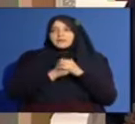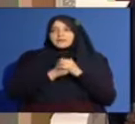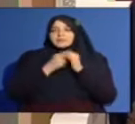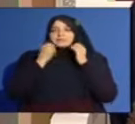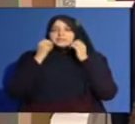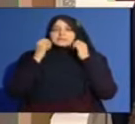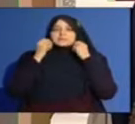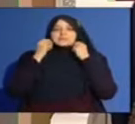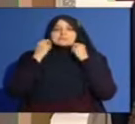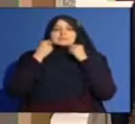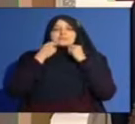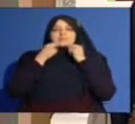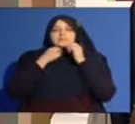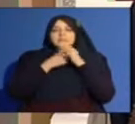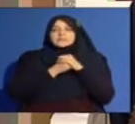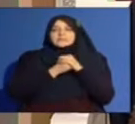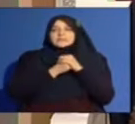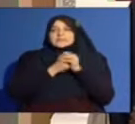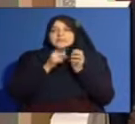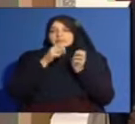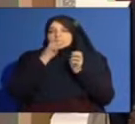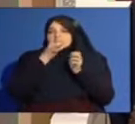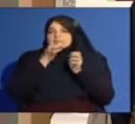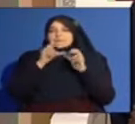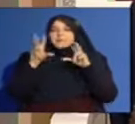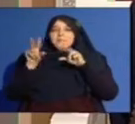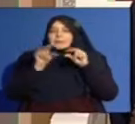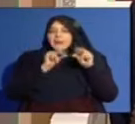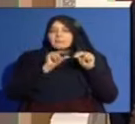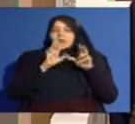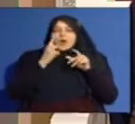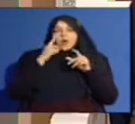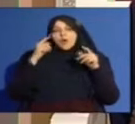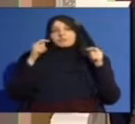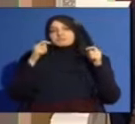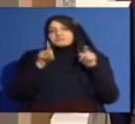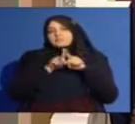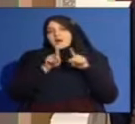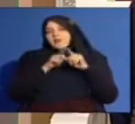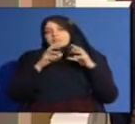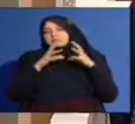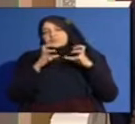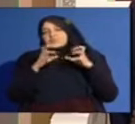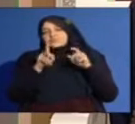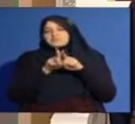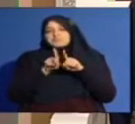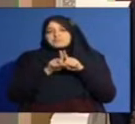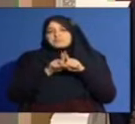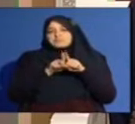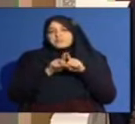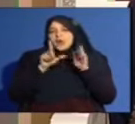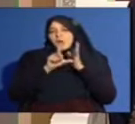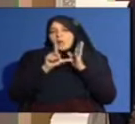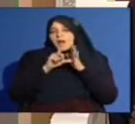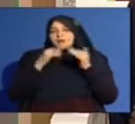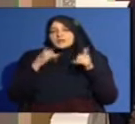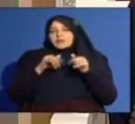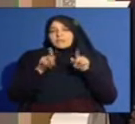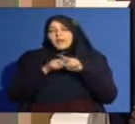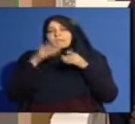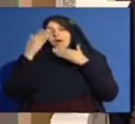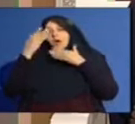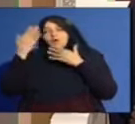تشابه قوانين القانون الجزائري ليس 100%. نعم. ولكن لا يمكن القاعدة العامة، لا يمكن أن